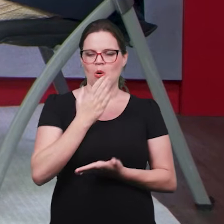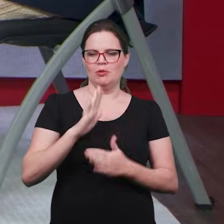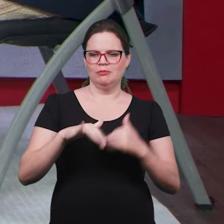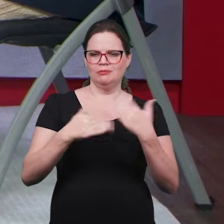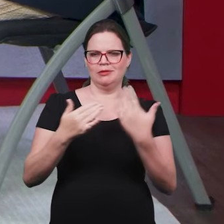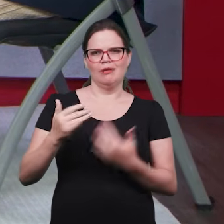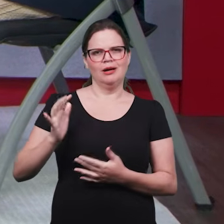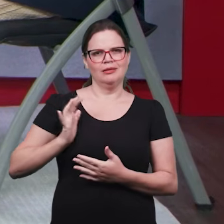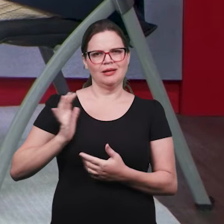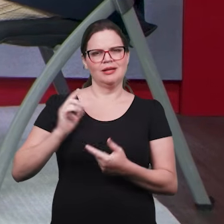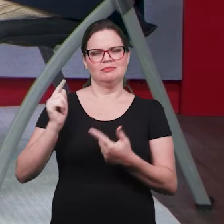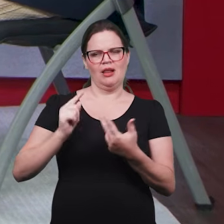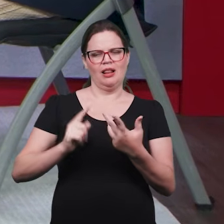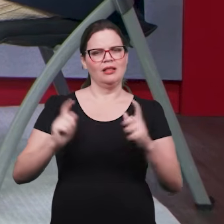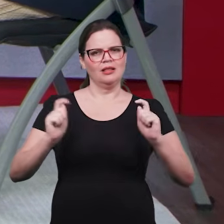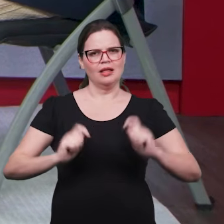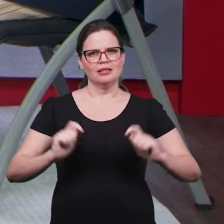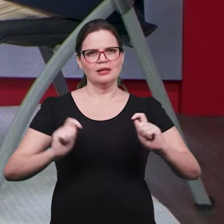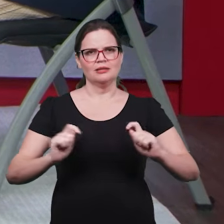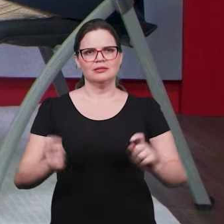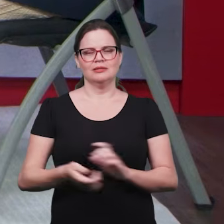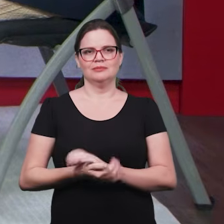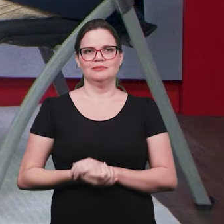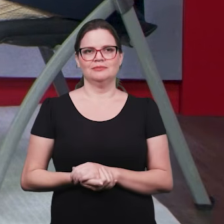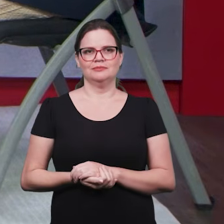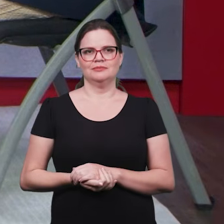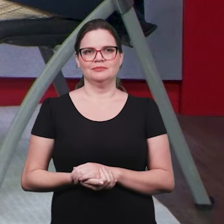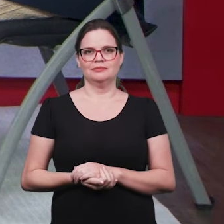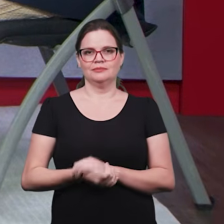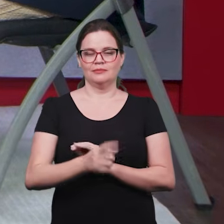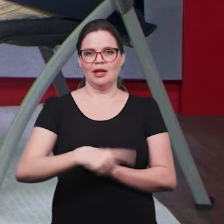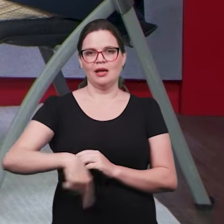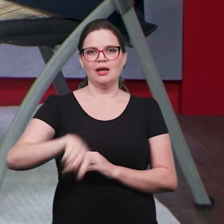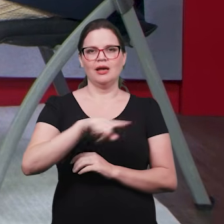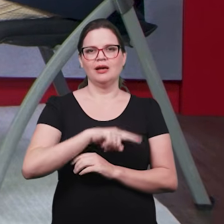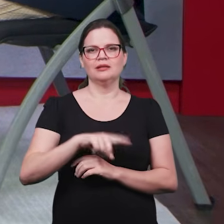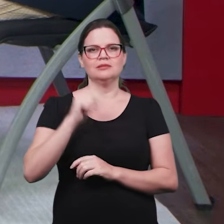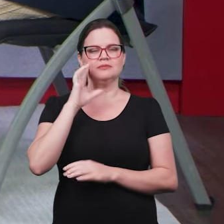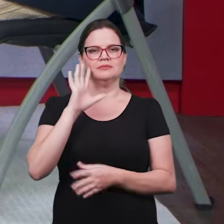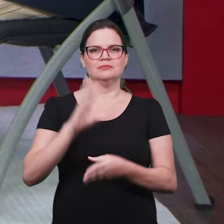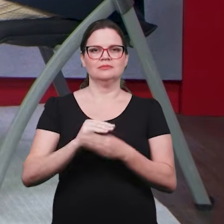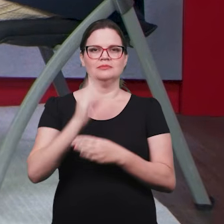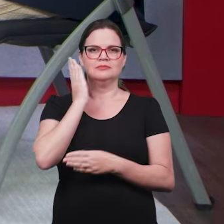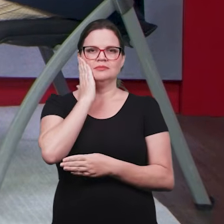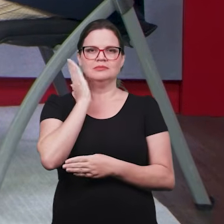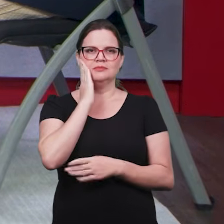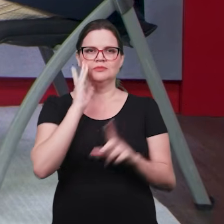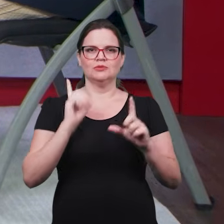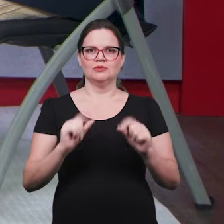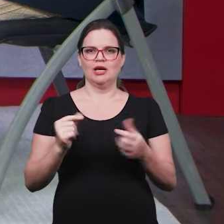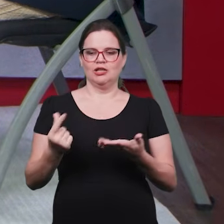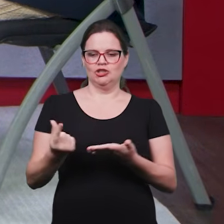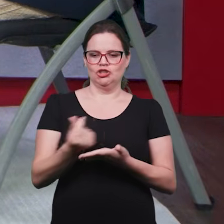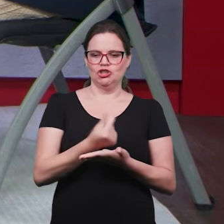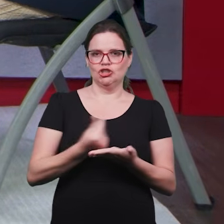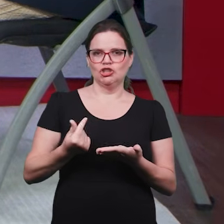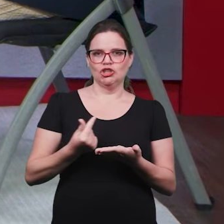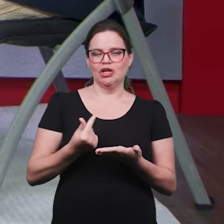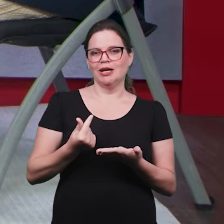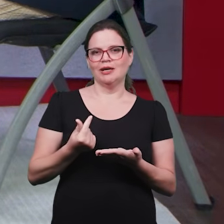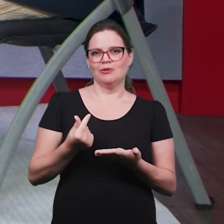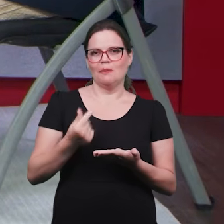economia boa, desenvolvida, они понимают, что в деньгах нету счастья. eles acabam entendendo que o dinheiro não